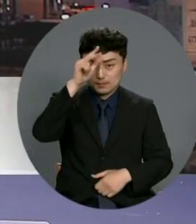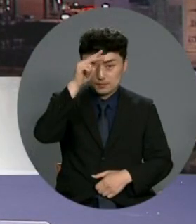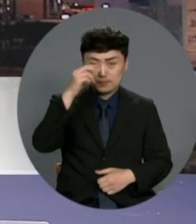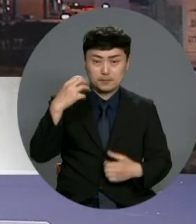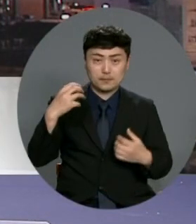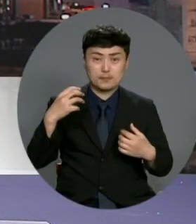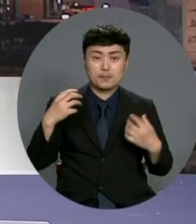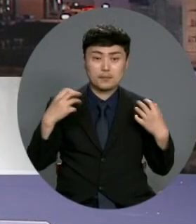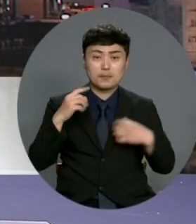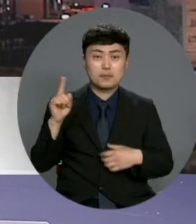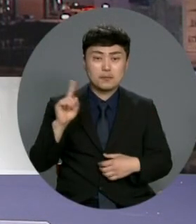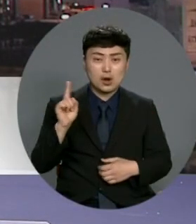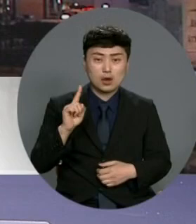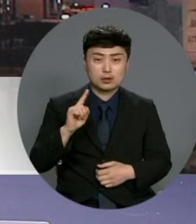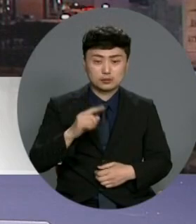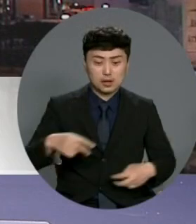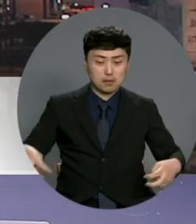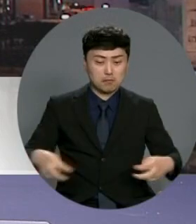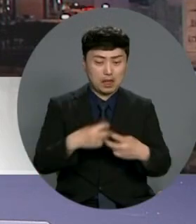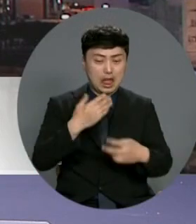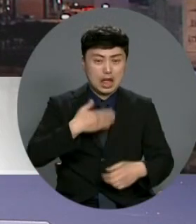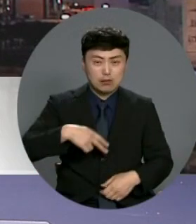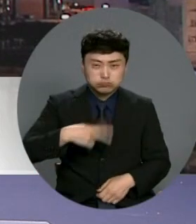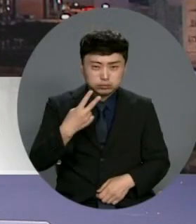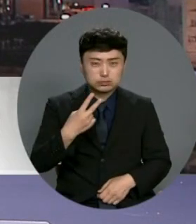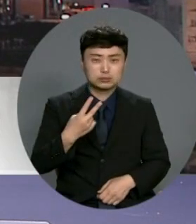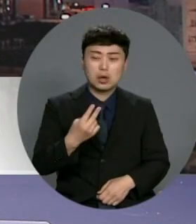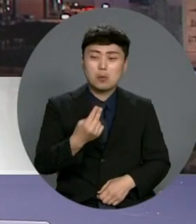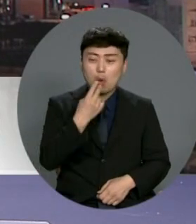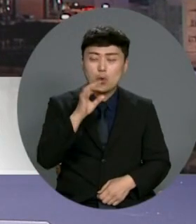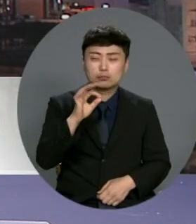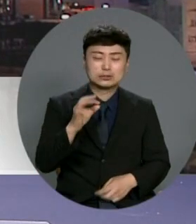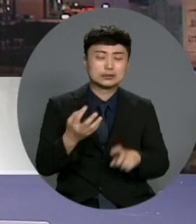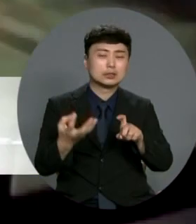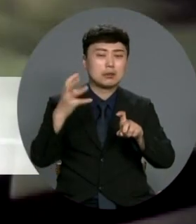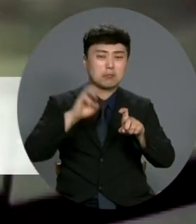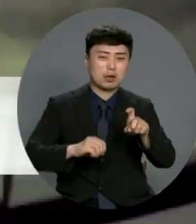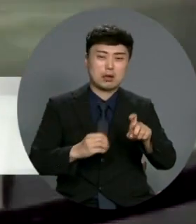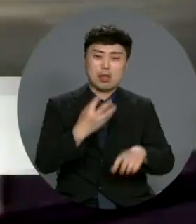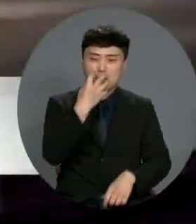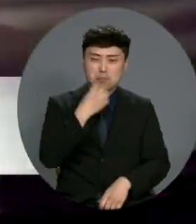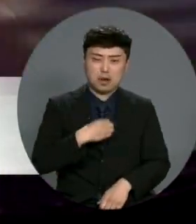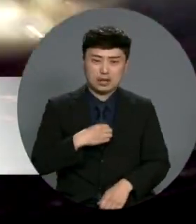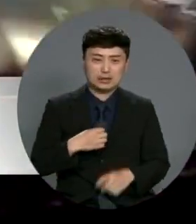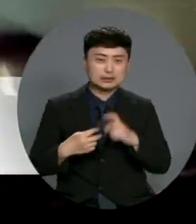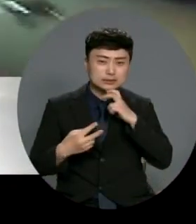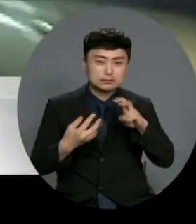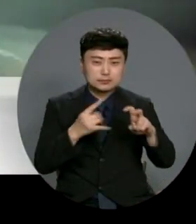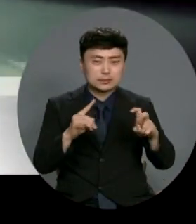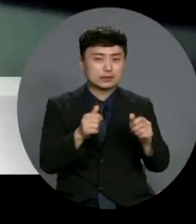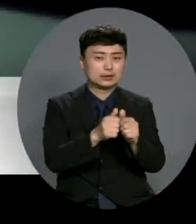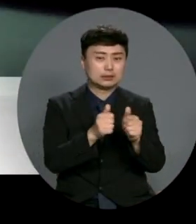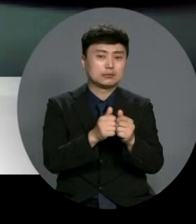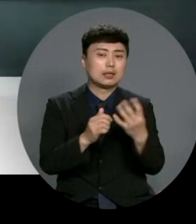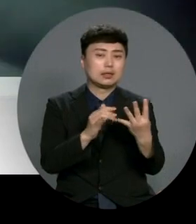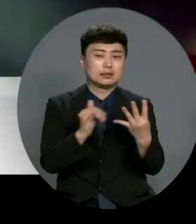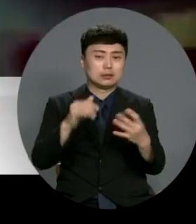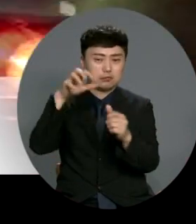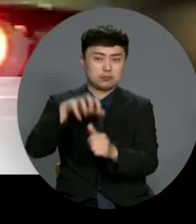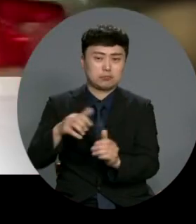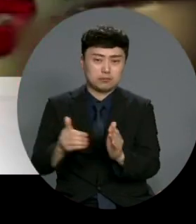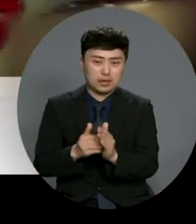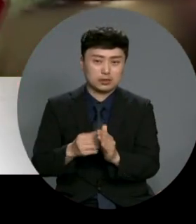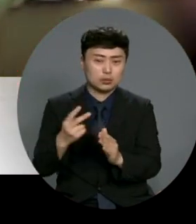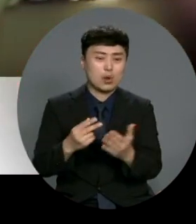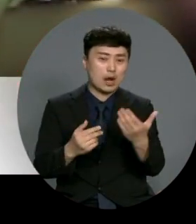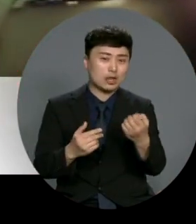경북경찰청은 교통사고를 일부러 내서 보험금 10억여 원을 타낸 혐의 등으로 20대 남성 4명을 구속송치하고